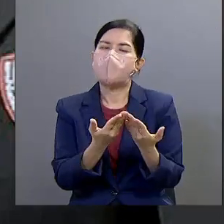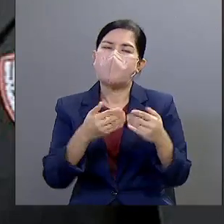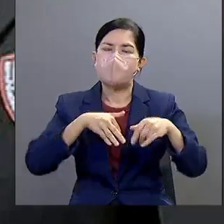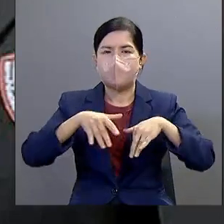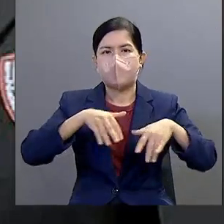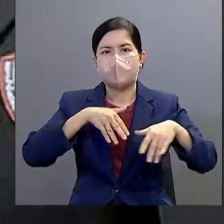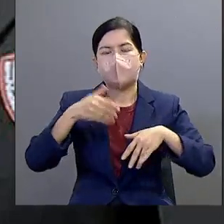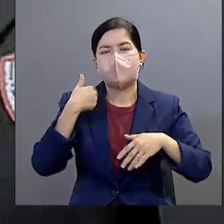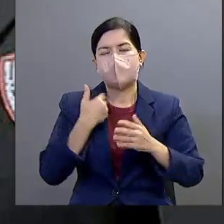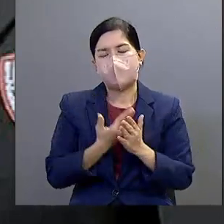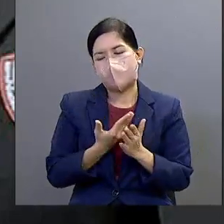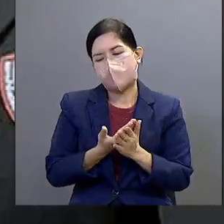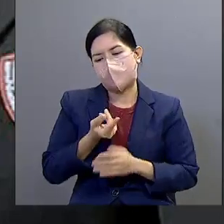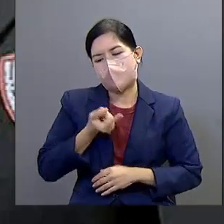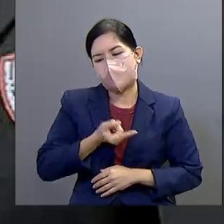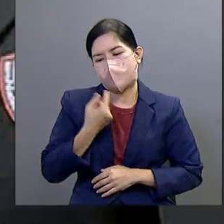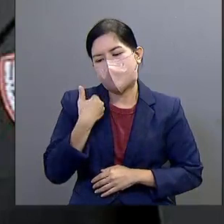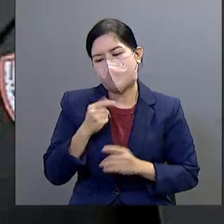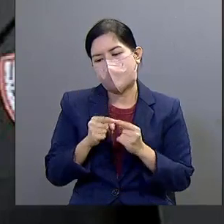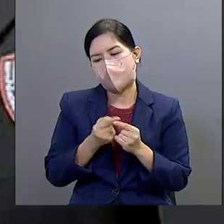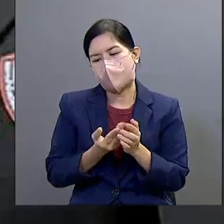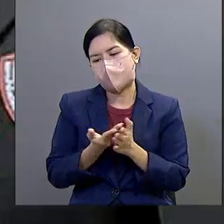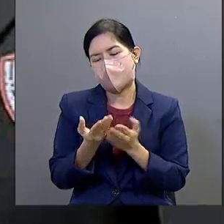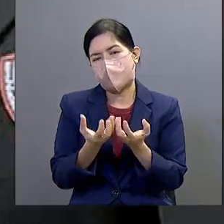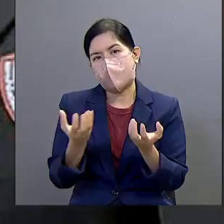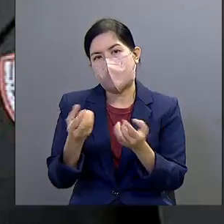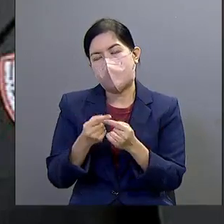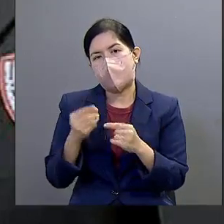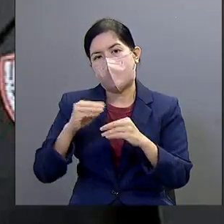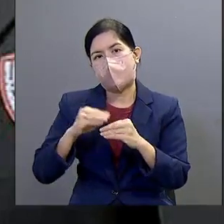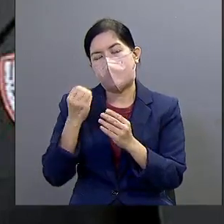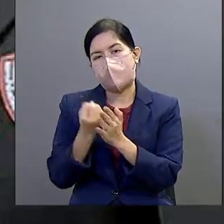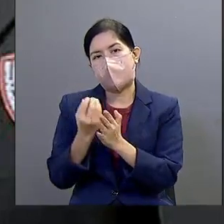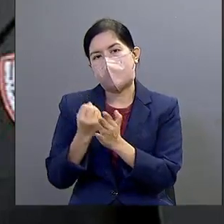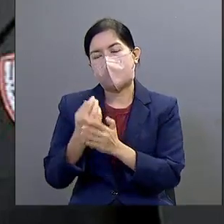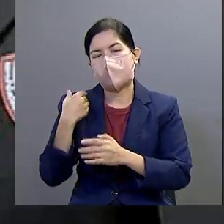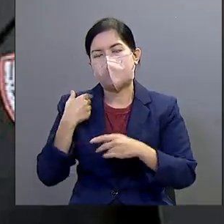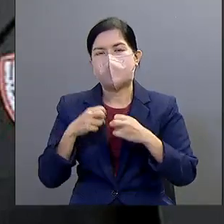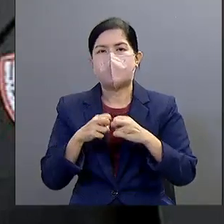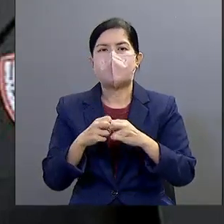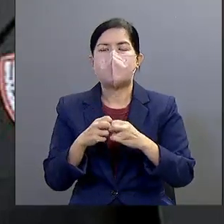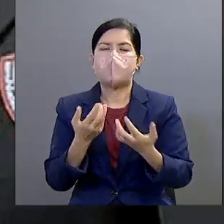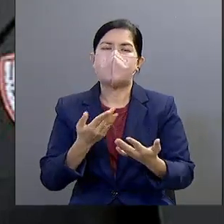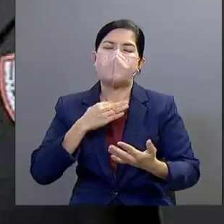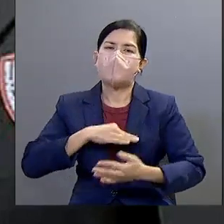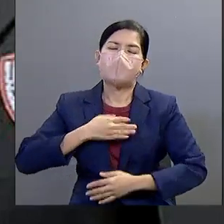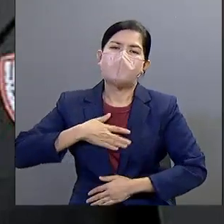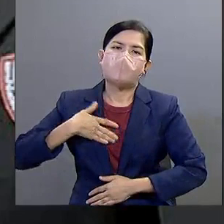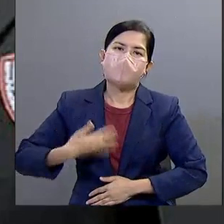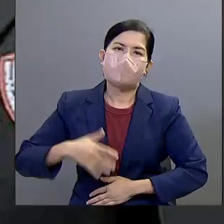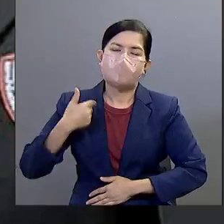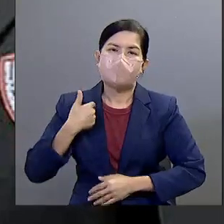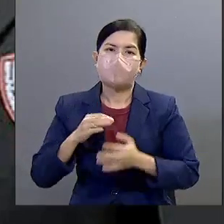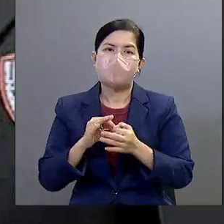ไปก็มีเงินเท่าเดิมแต่ต้องซื้อของแพงขึ้นแต่เงินมากขึ้นมันก็สร้างไม่สร้างความเชื่อมั่นในการจับจ่ายใช้สอ